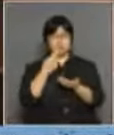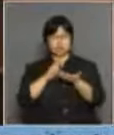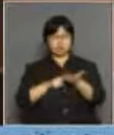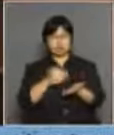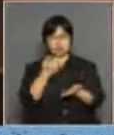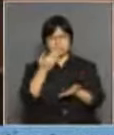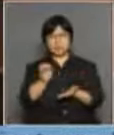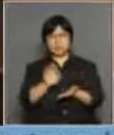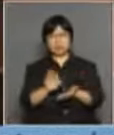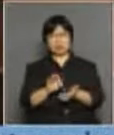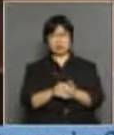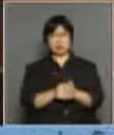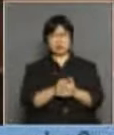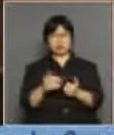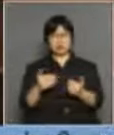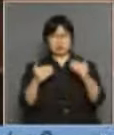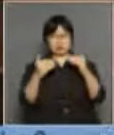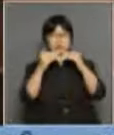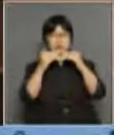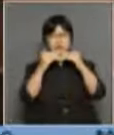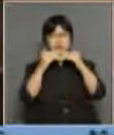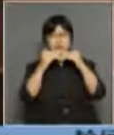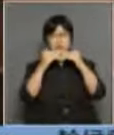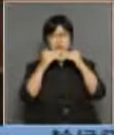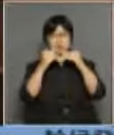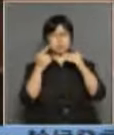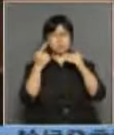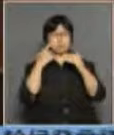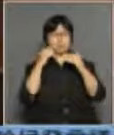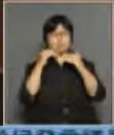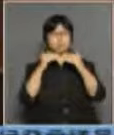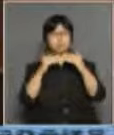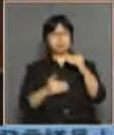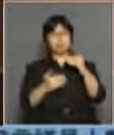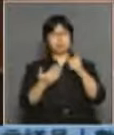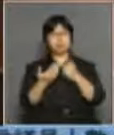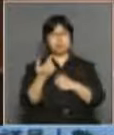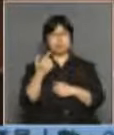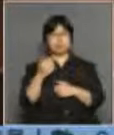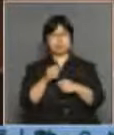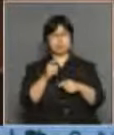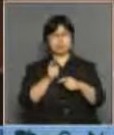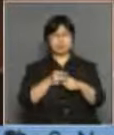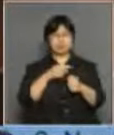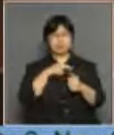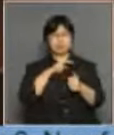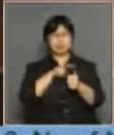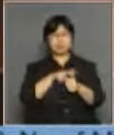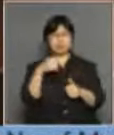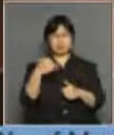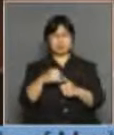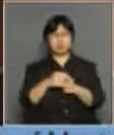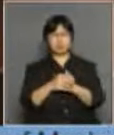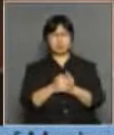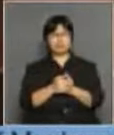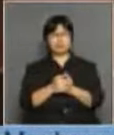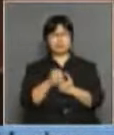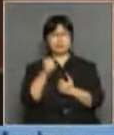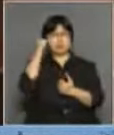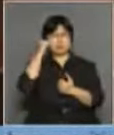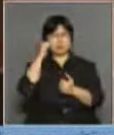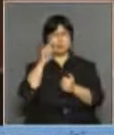其實呢就係而家嗰條線呢係越嚟越寬鬆咗因為亦真係冇得管 很難